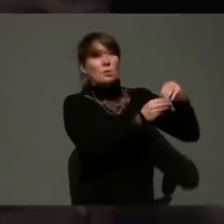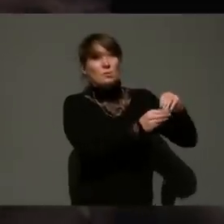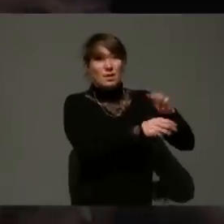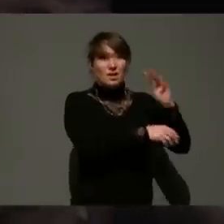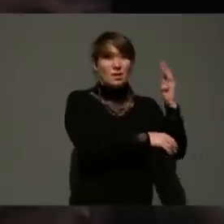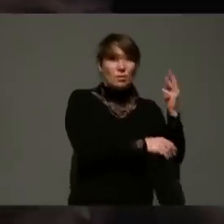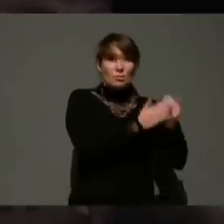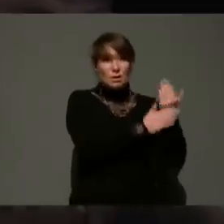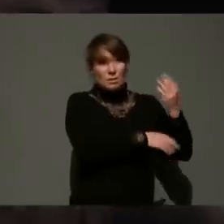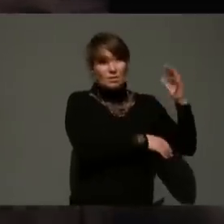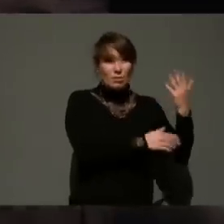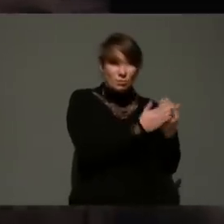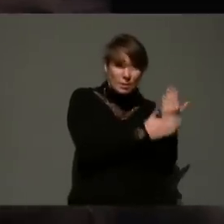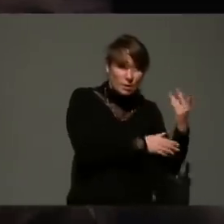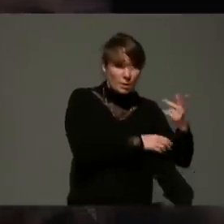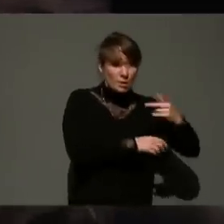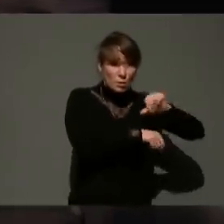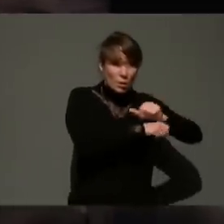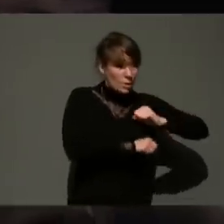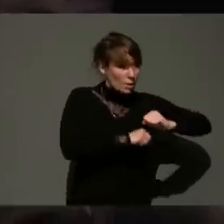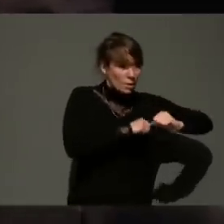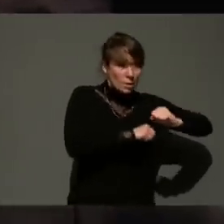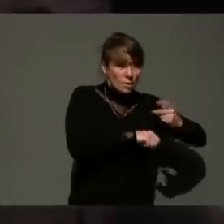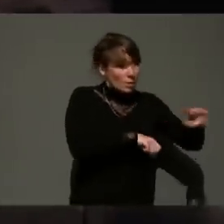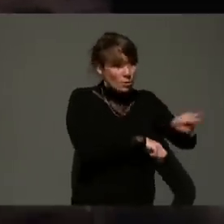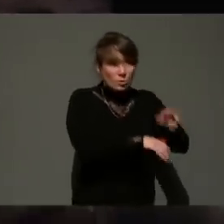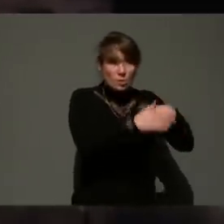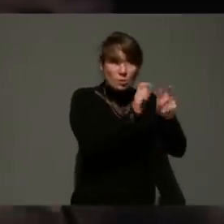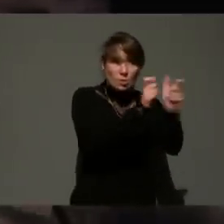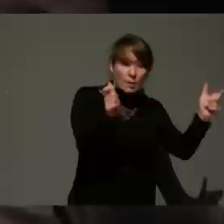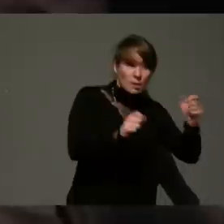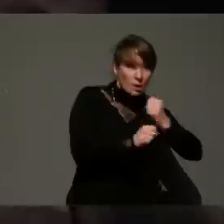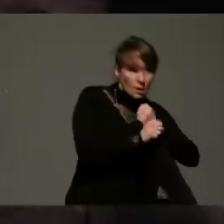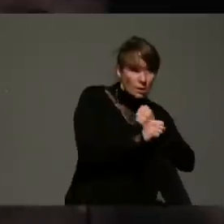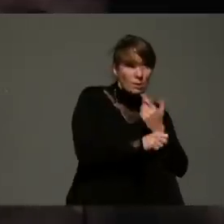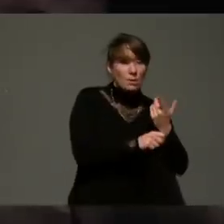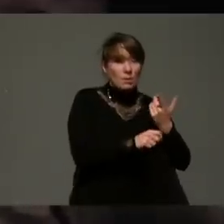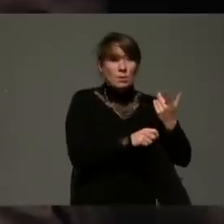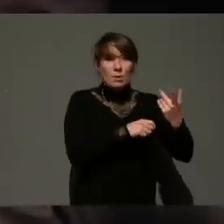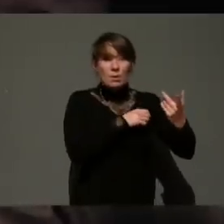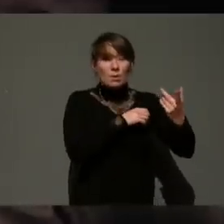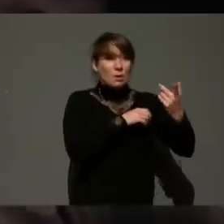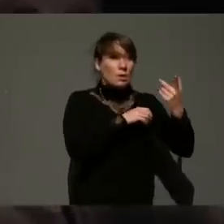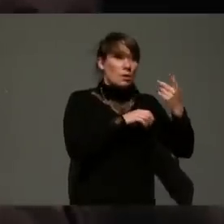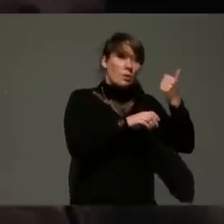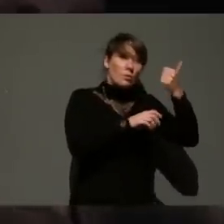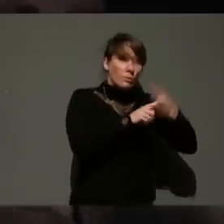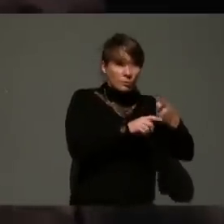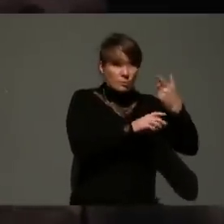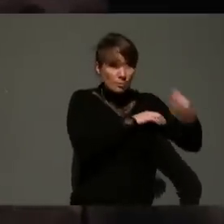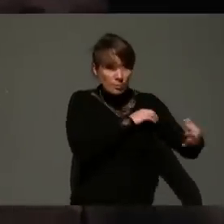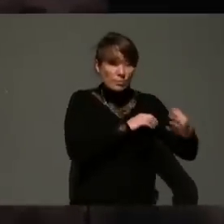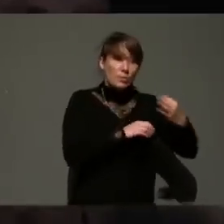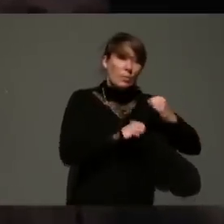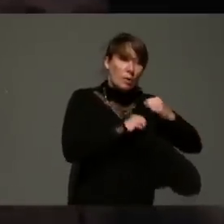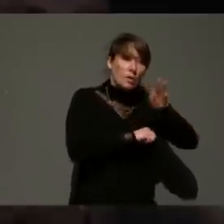matin d'aller courir une heure avant de partir au boulot, qui faisaient un trail ou un semi ou un marathon tous les mois et qui,